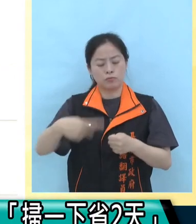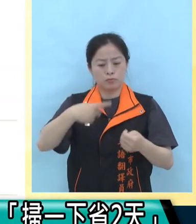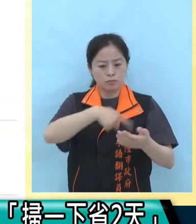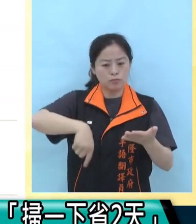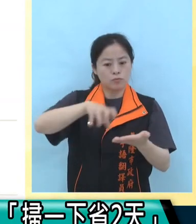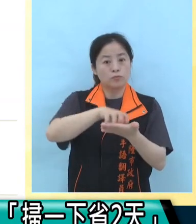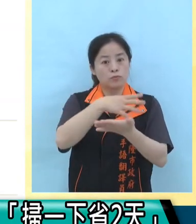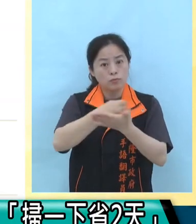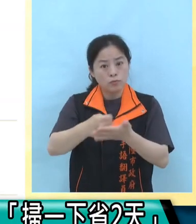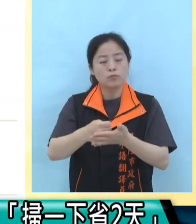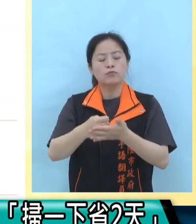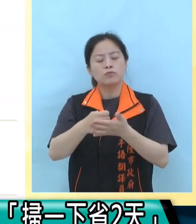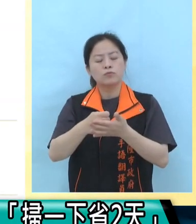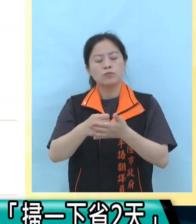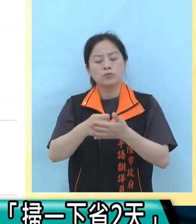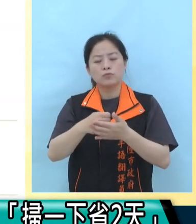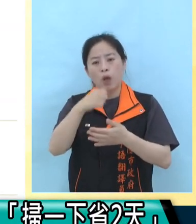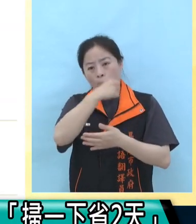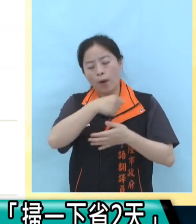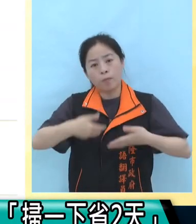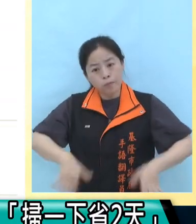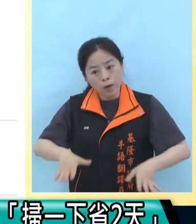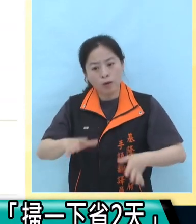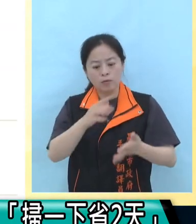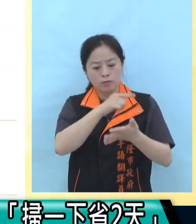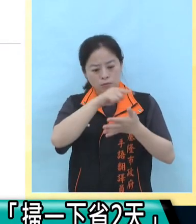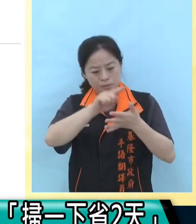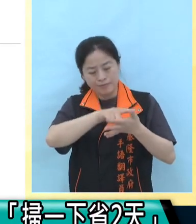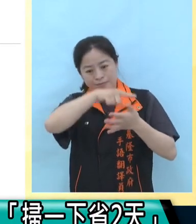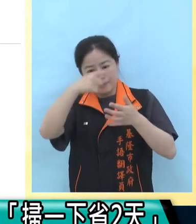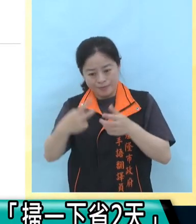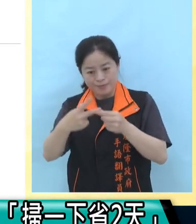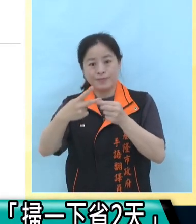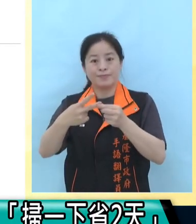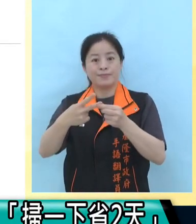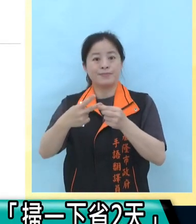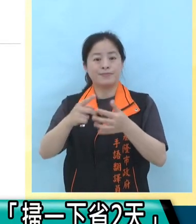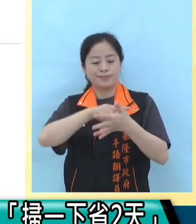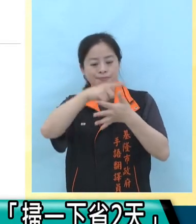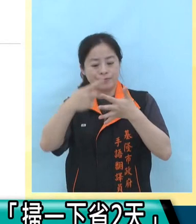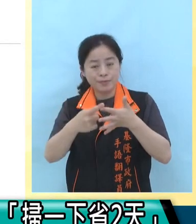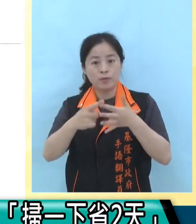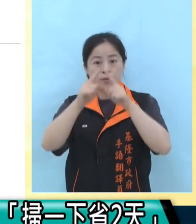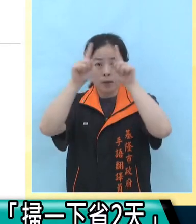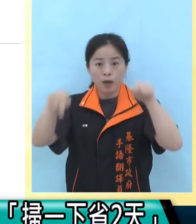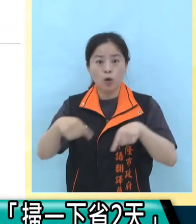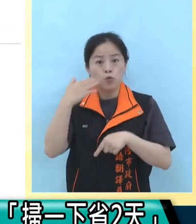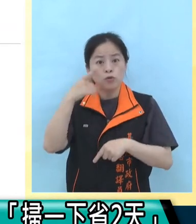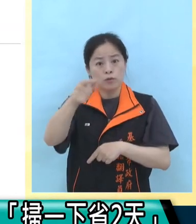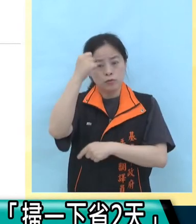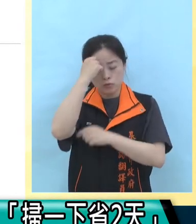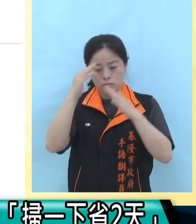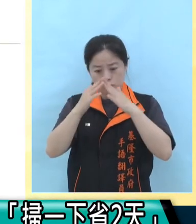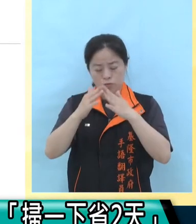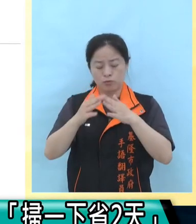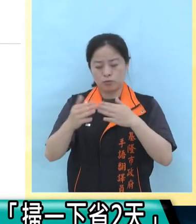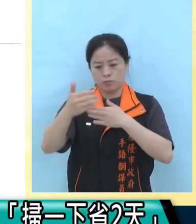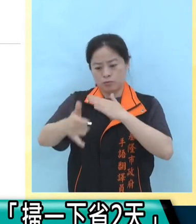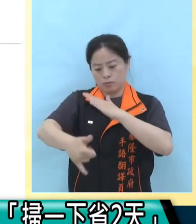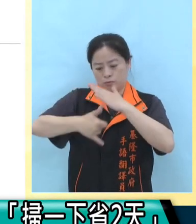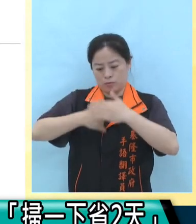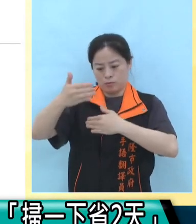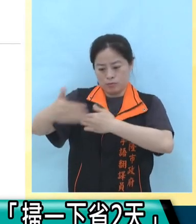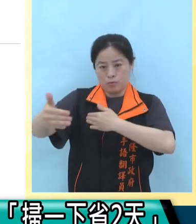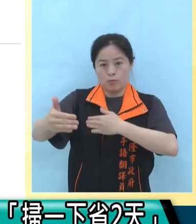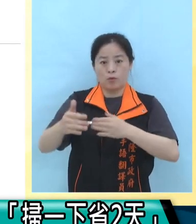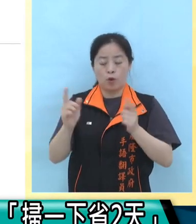证字号、国籍等等。那下一页是如果你的居家隔离的时间，与确